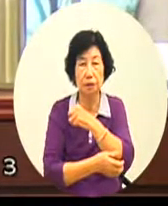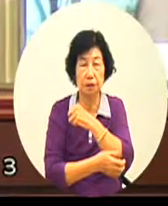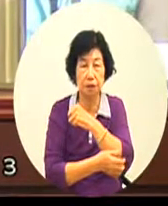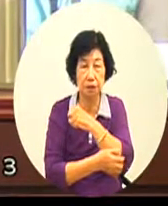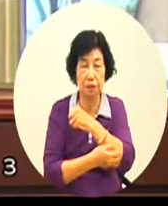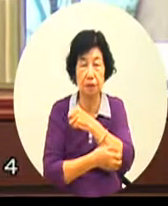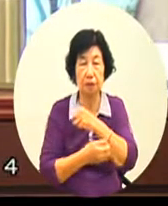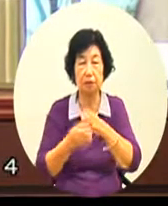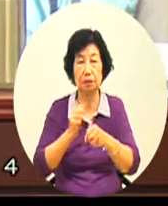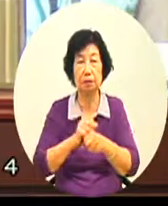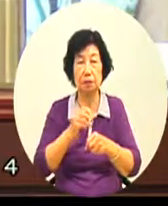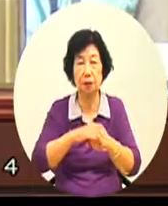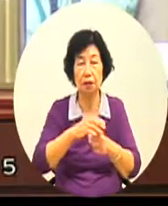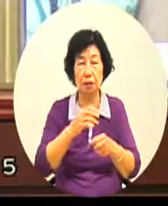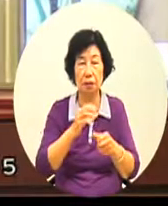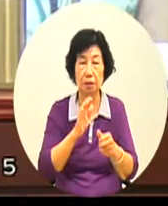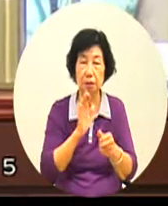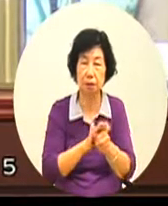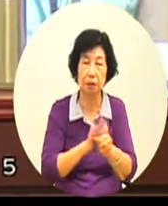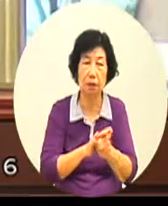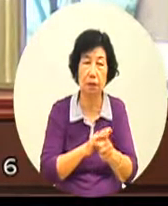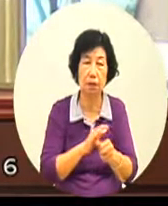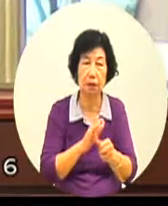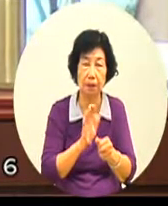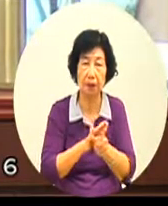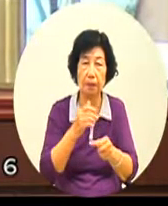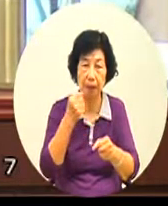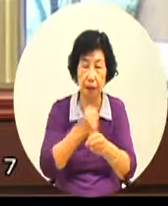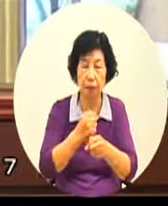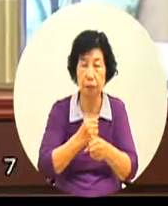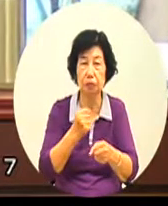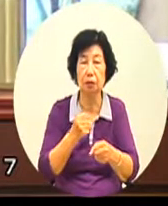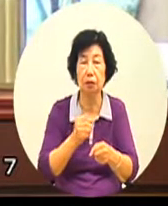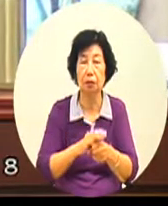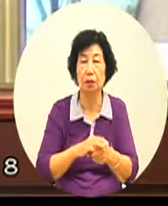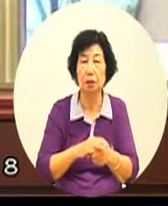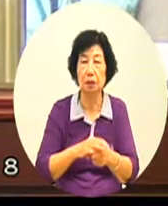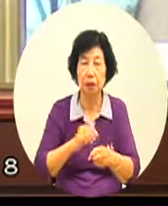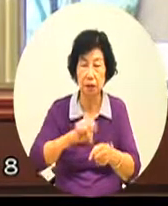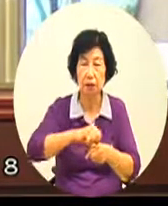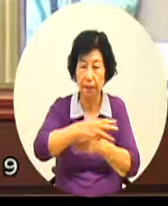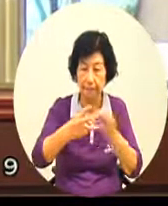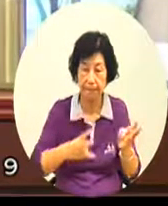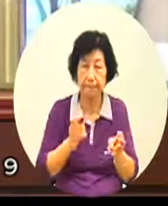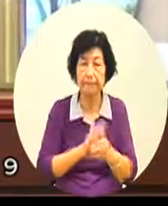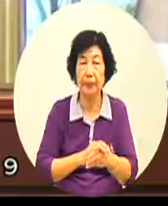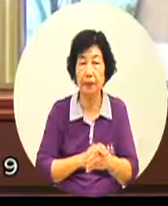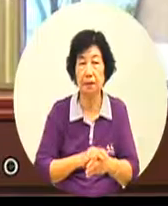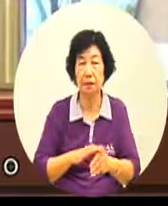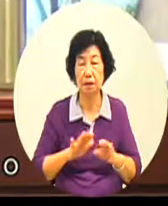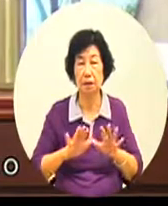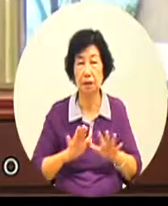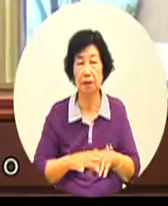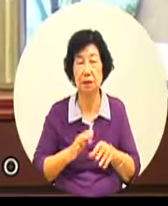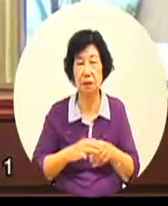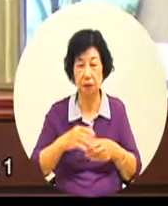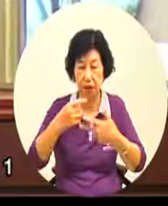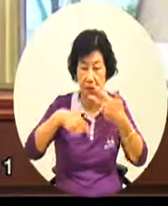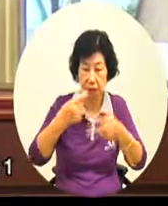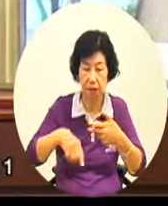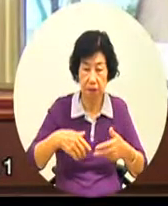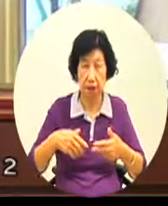可以请劳方来上班。所以一例一休相较于目前周休二例的制度是比较好的制度。那